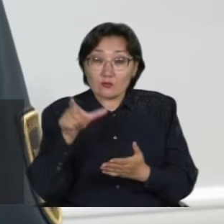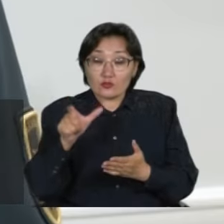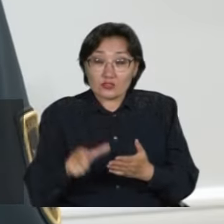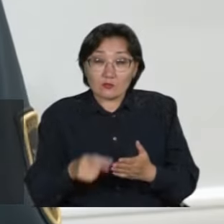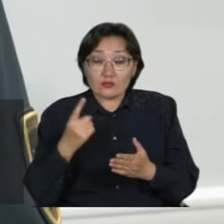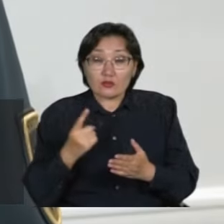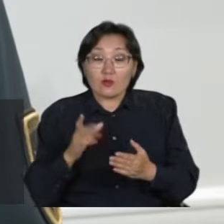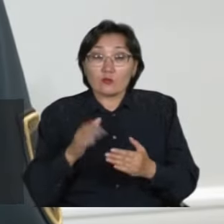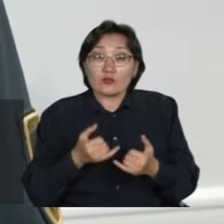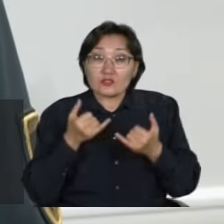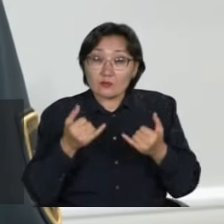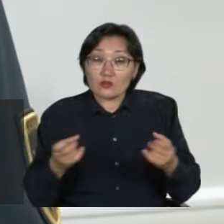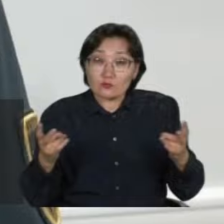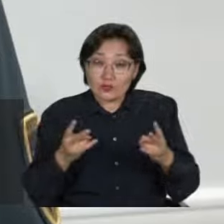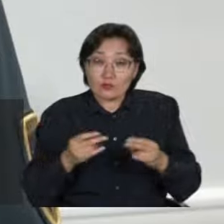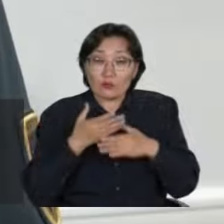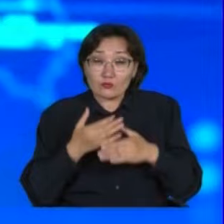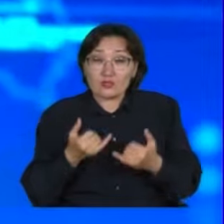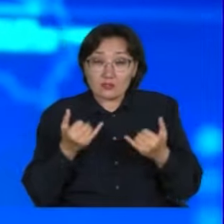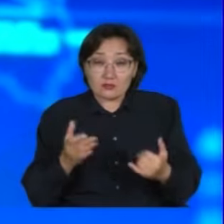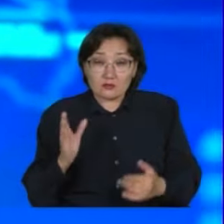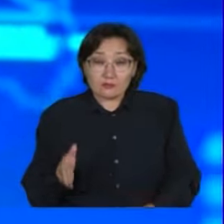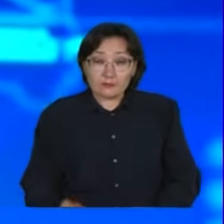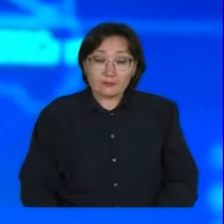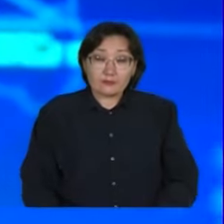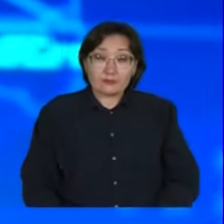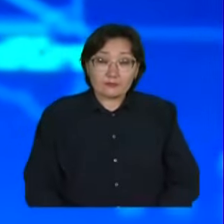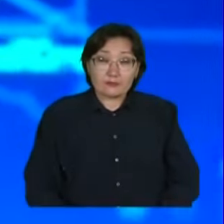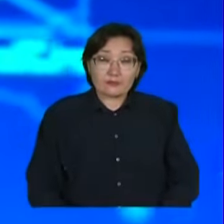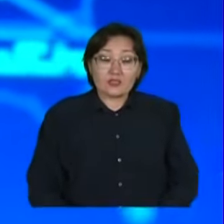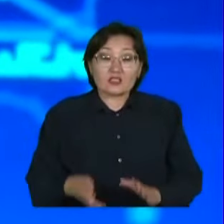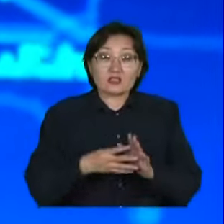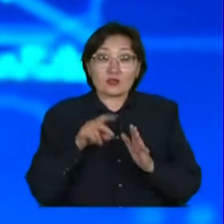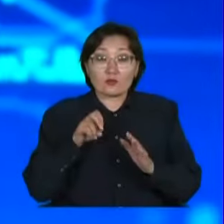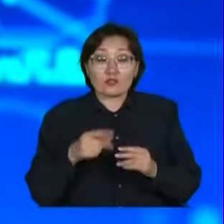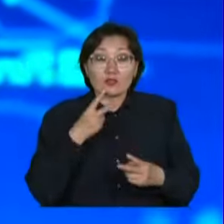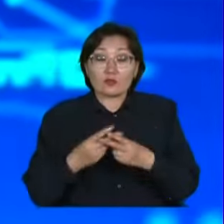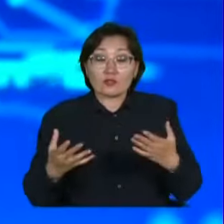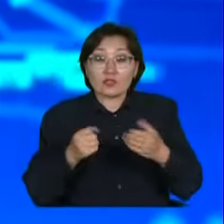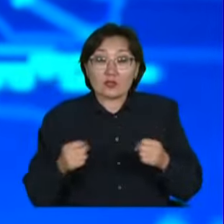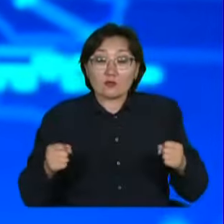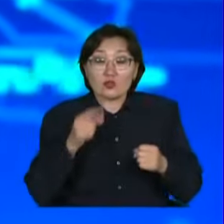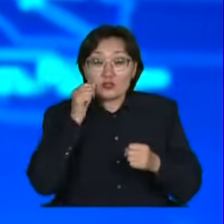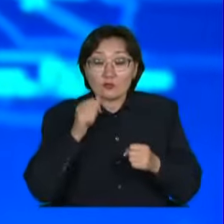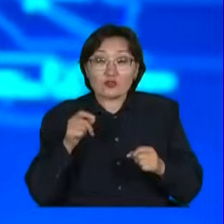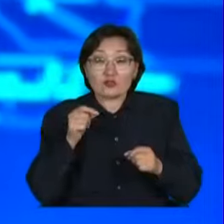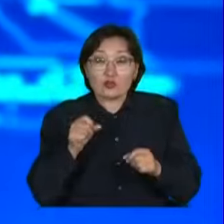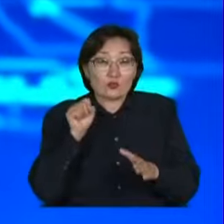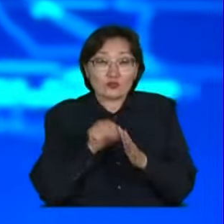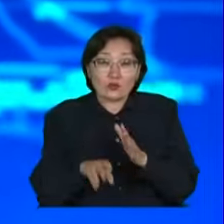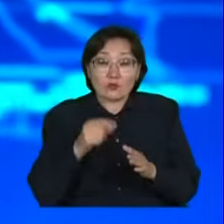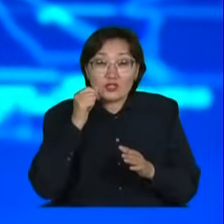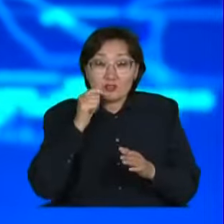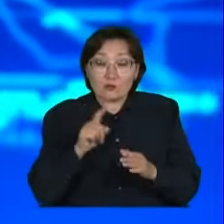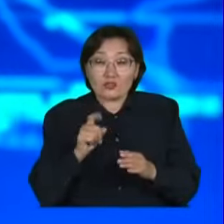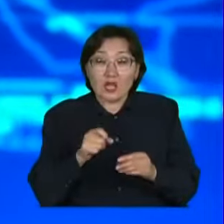Родным будет оказана вся необходимая помощь. 9 лет тюрьмы получил астанчанин, чуть не убивший мужчину